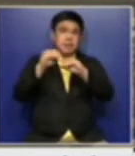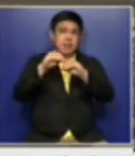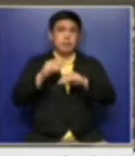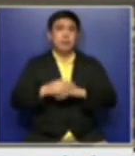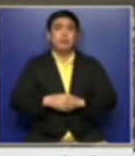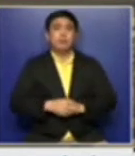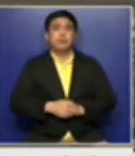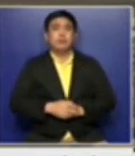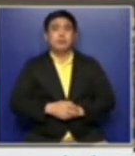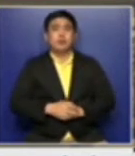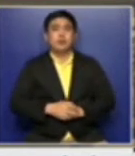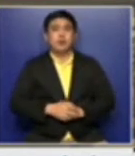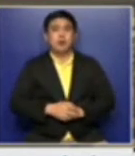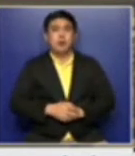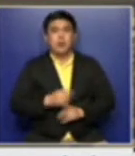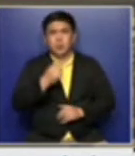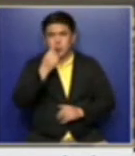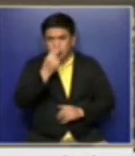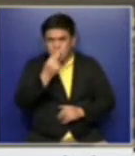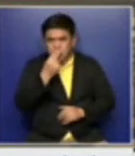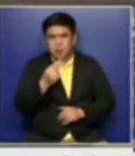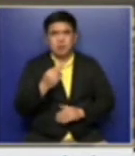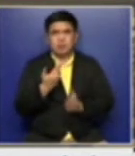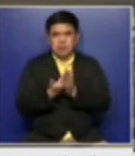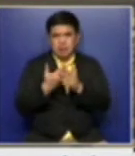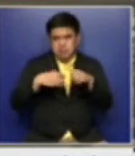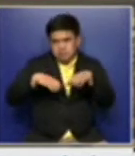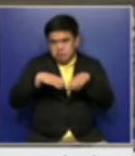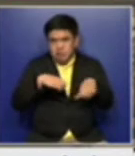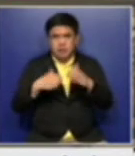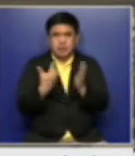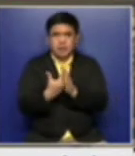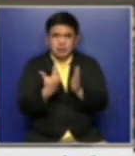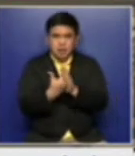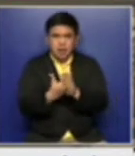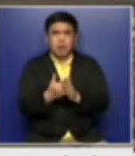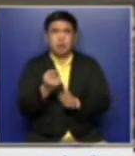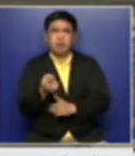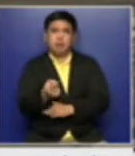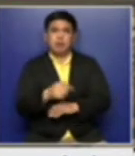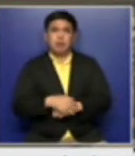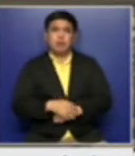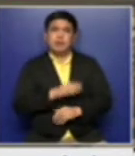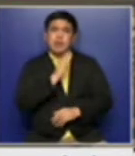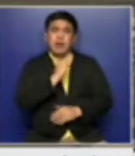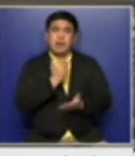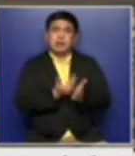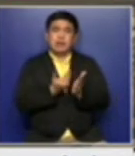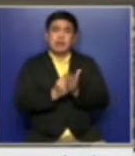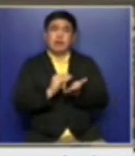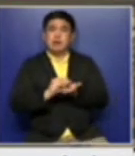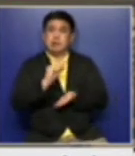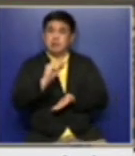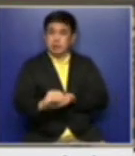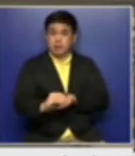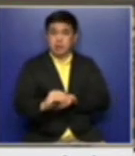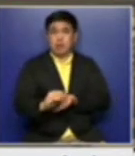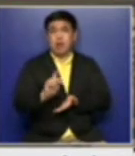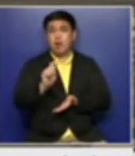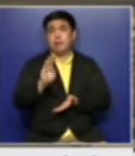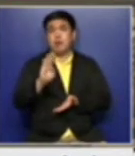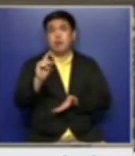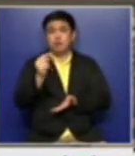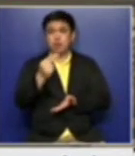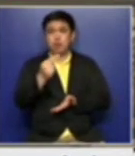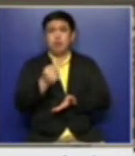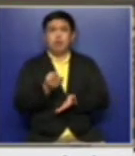ธานคะดิฉันได้สังเกตการจัดสรรงบประมาณของท้องถิ่นนะคะว่าการจัดสรรงบประมาณของท้องถิ่นเนี่ยน้อย